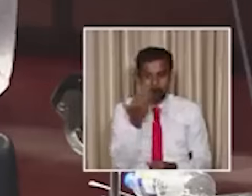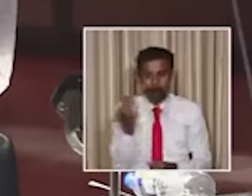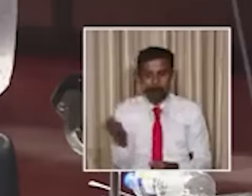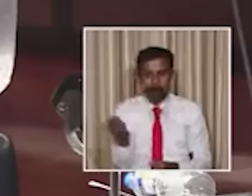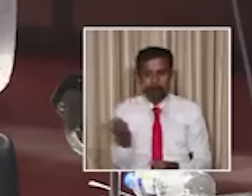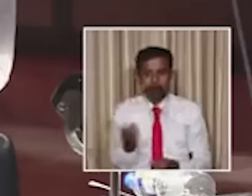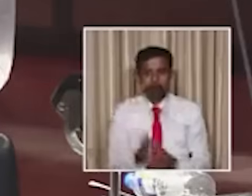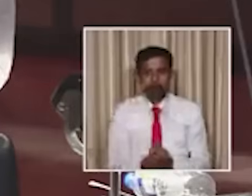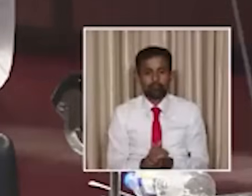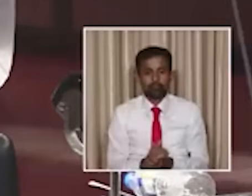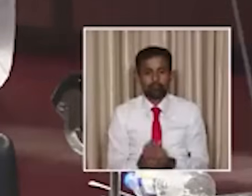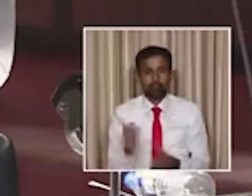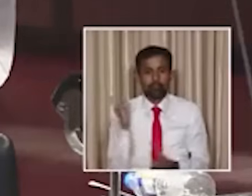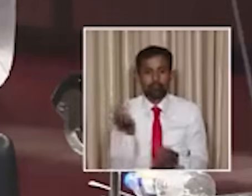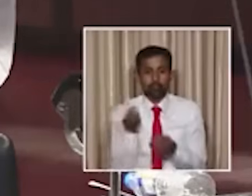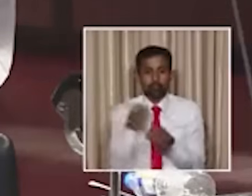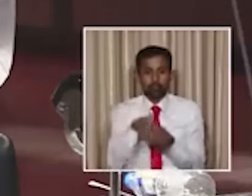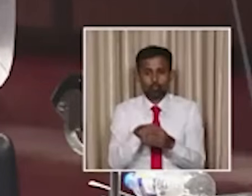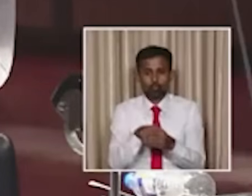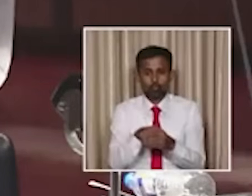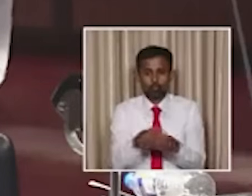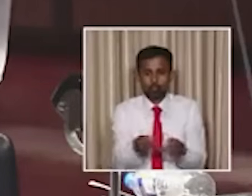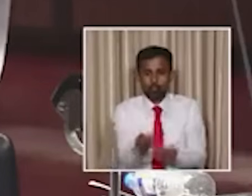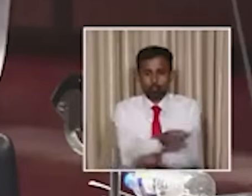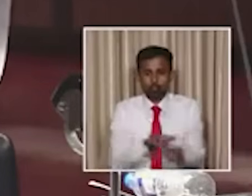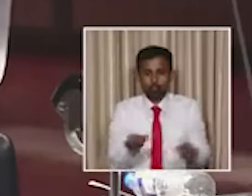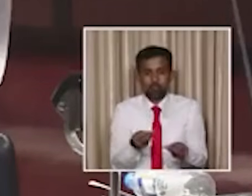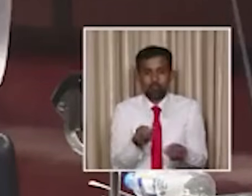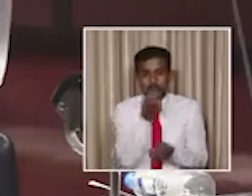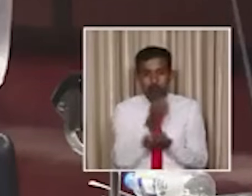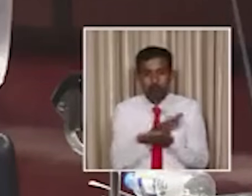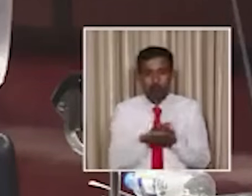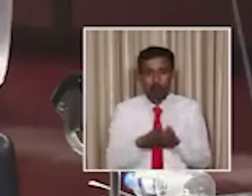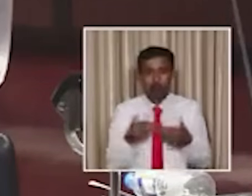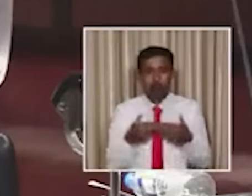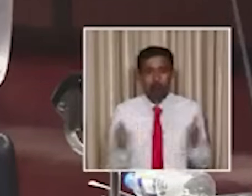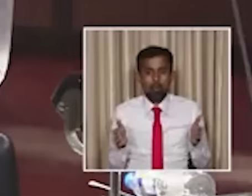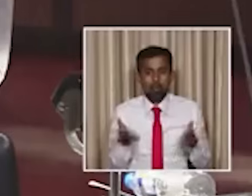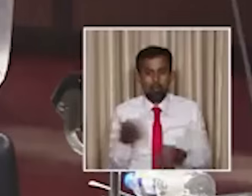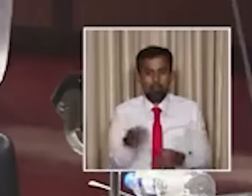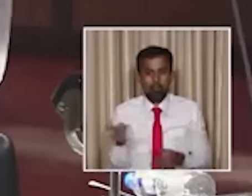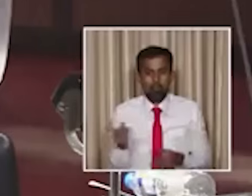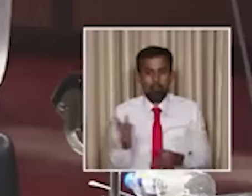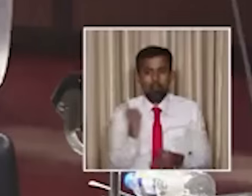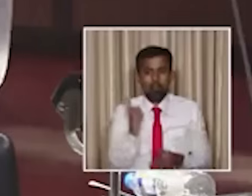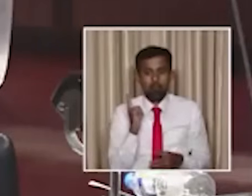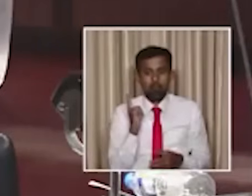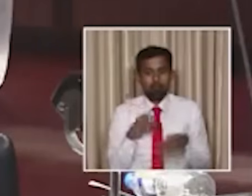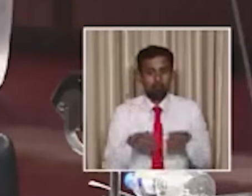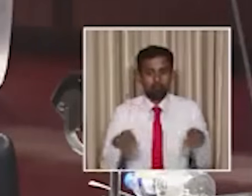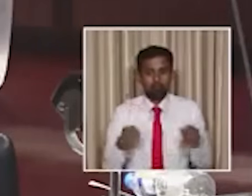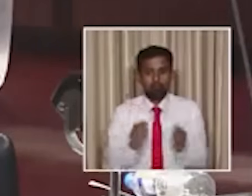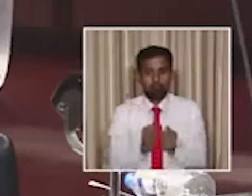சாலைகள் இருக்கிறது. அவர்கள் விவசாயம் செய்கிறார்கள். அவர்கள் மரக்கறி